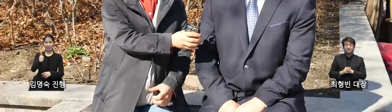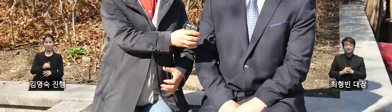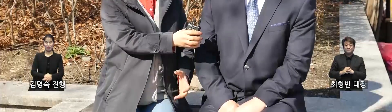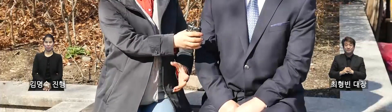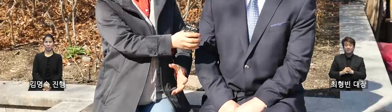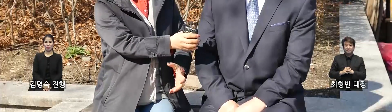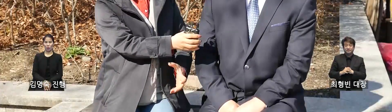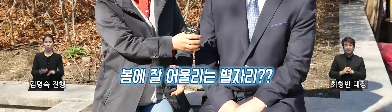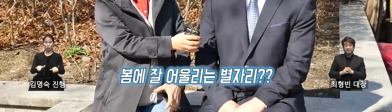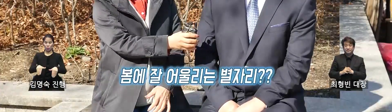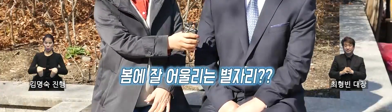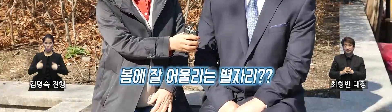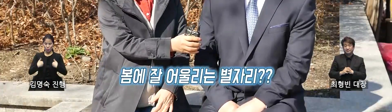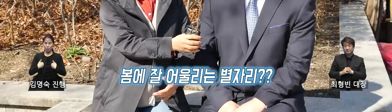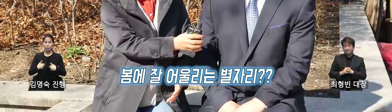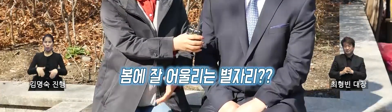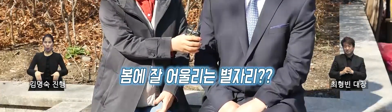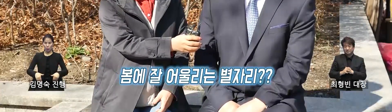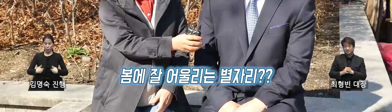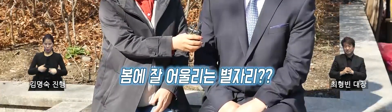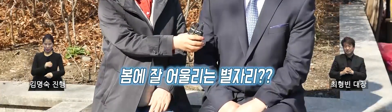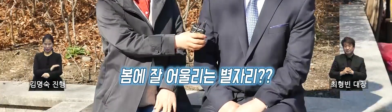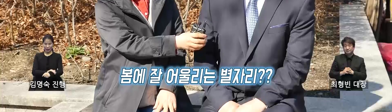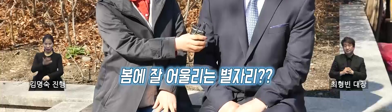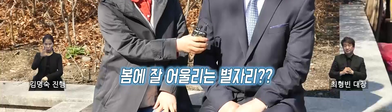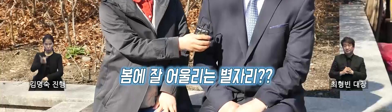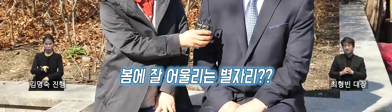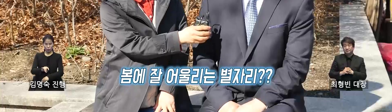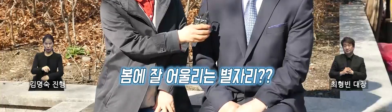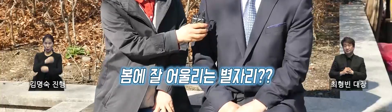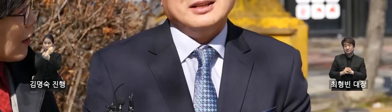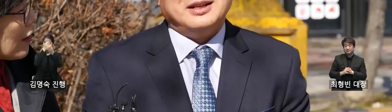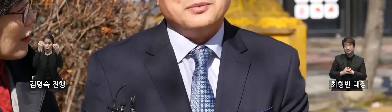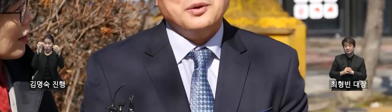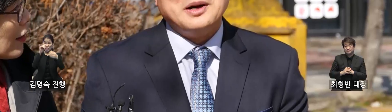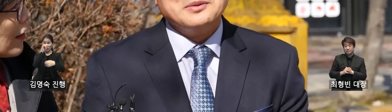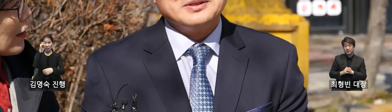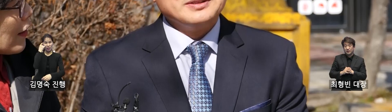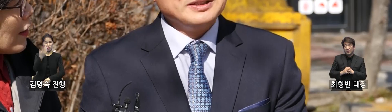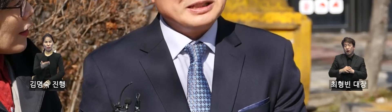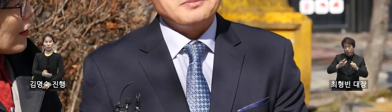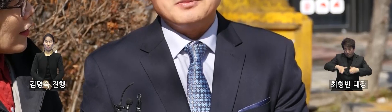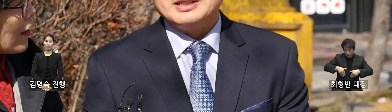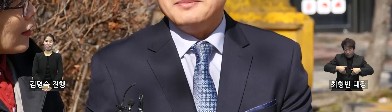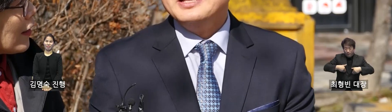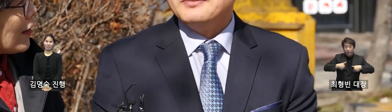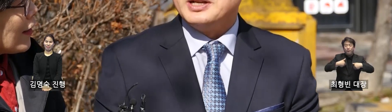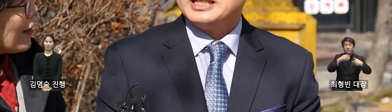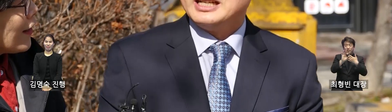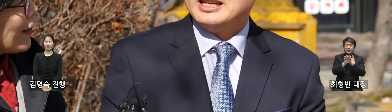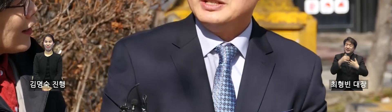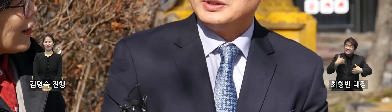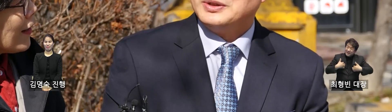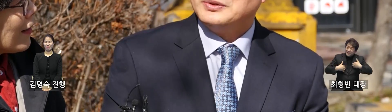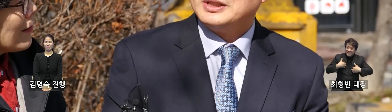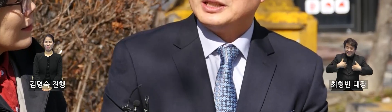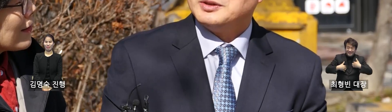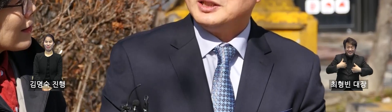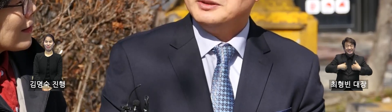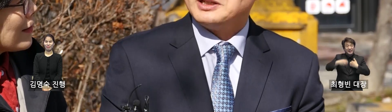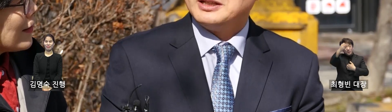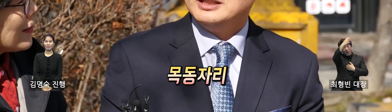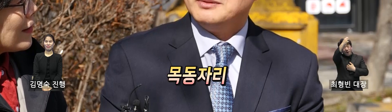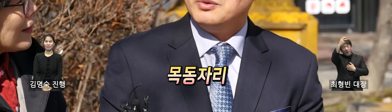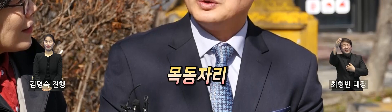봄 뼈에 잘 어울리는 어떤 * 자리가 있나요 봉화 뭐는 참 재미있는 별자리 가 있죠